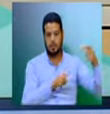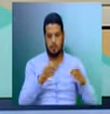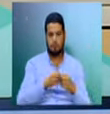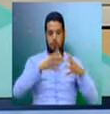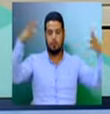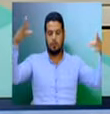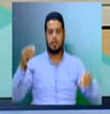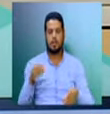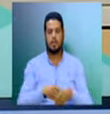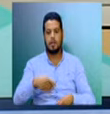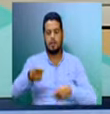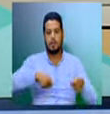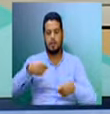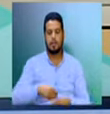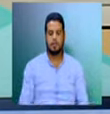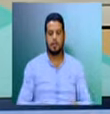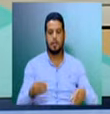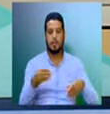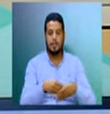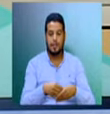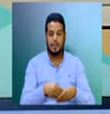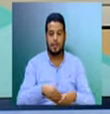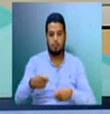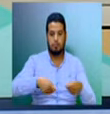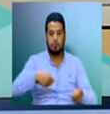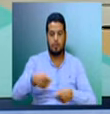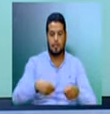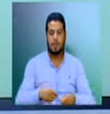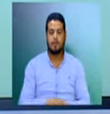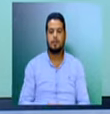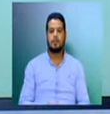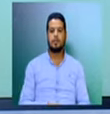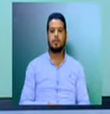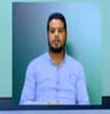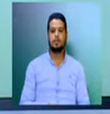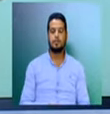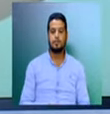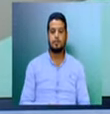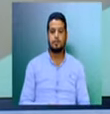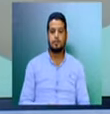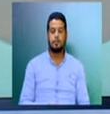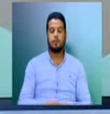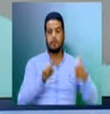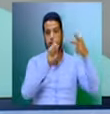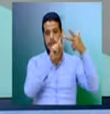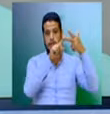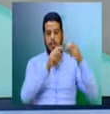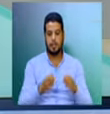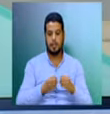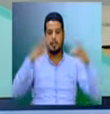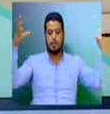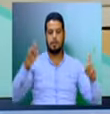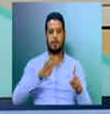الاقتصادية، اقتصاد متنوع يحقق الرفاه للمواطن الجزائري. المحور الثالث التنمية